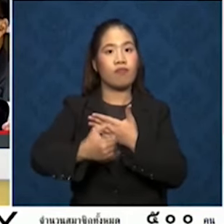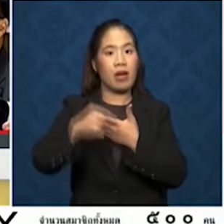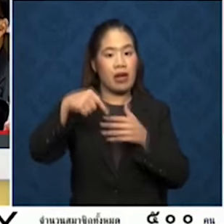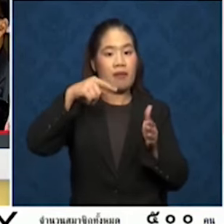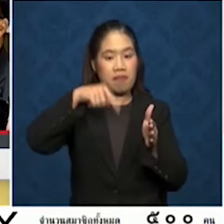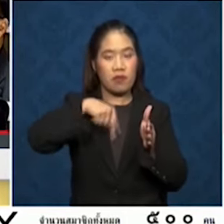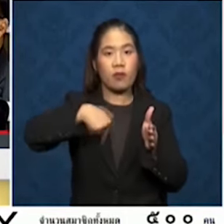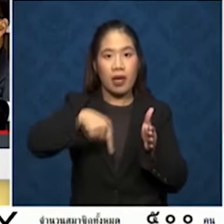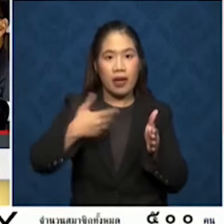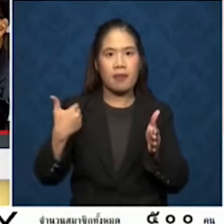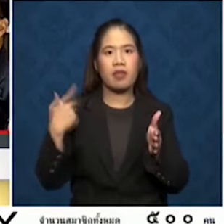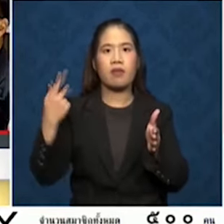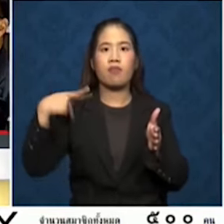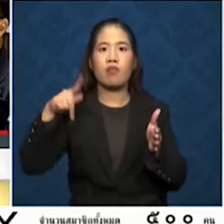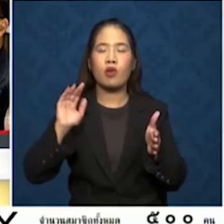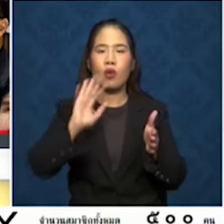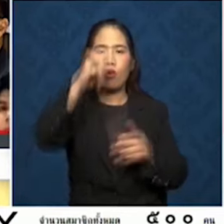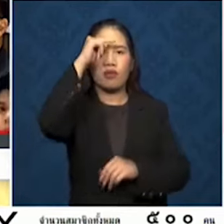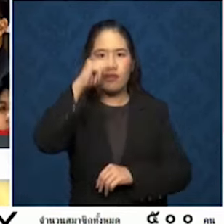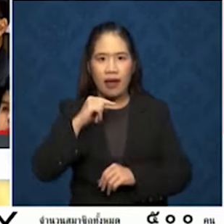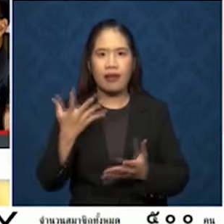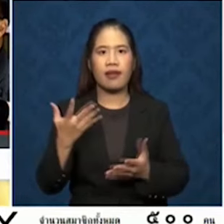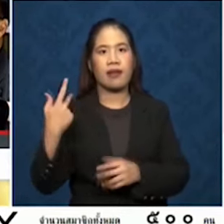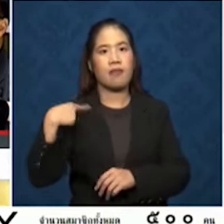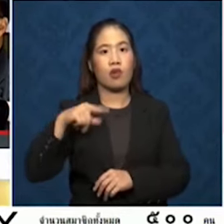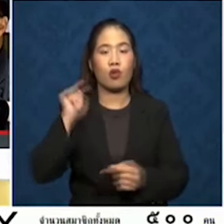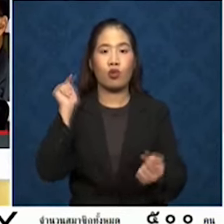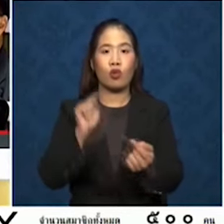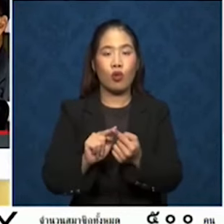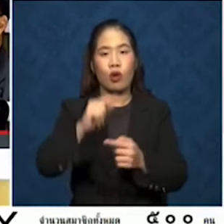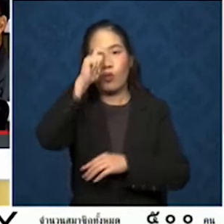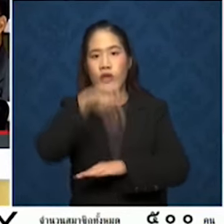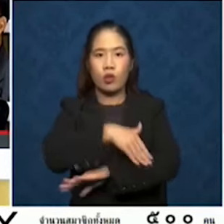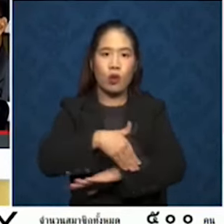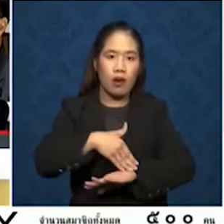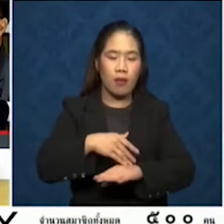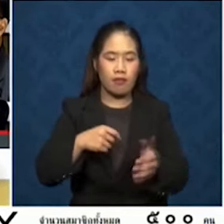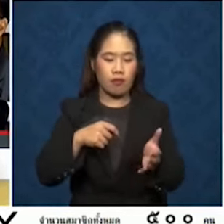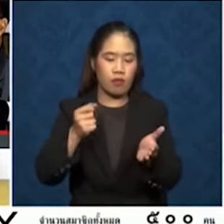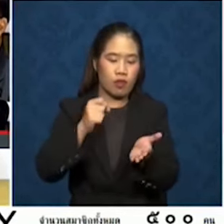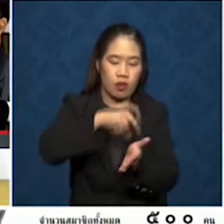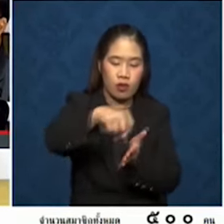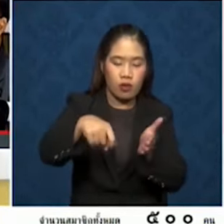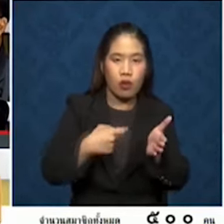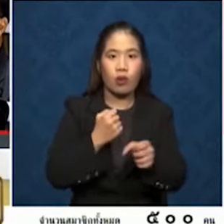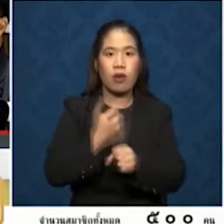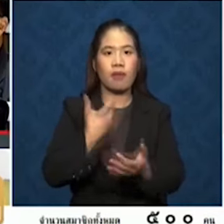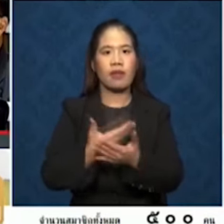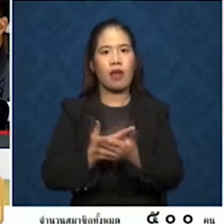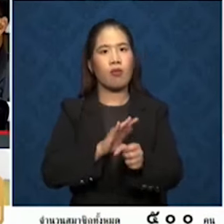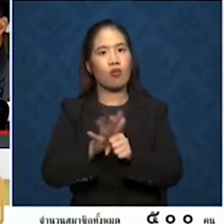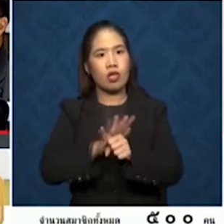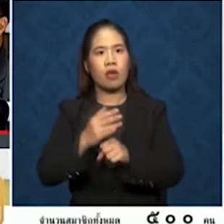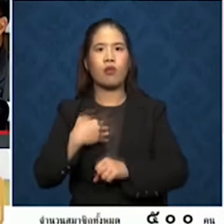เกิดคุณูปการกับประเทศไทยเกิดคุณูปการกับวิศวกรรมการต่อเรือแล้วราคาสมเหตุสมผลโปร่งใสผมจะไป